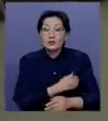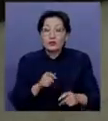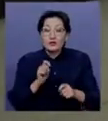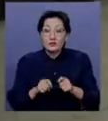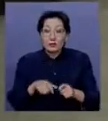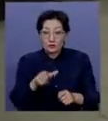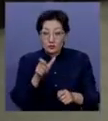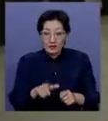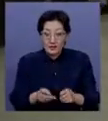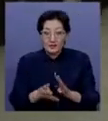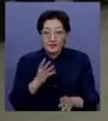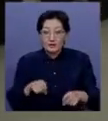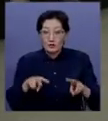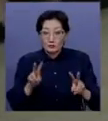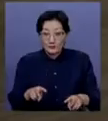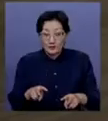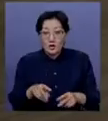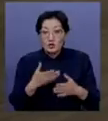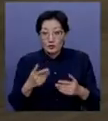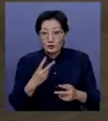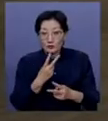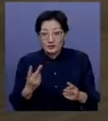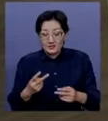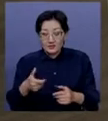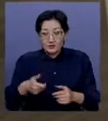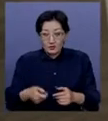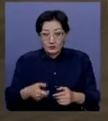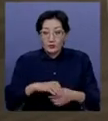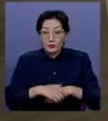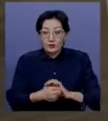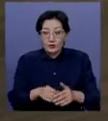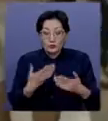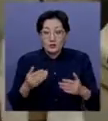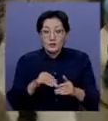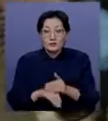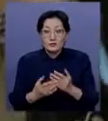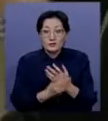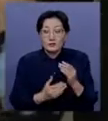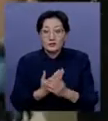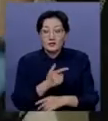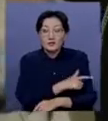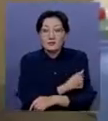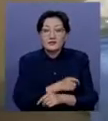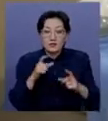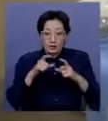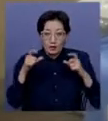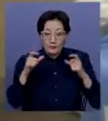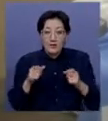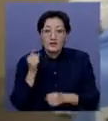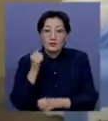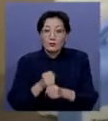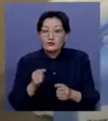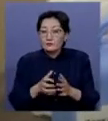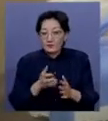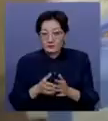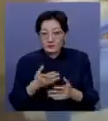өлшейтін құрылғы мен кезекші маманның жоқтығы түсті. Ал кіреберісте антисептик болмай шықты. Қордағы қолғап, медициналық масканың қызметкерлерге